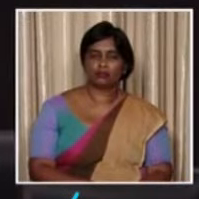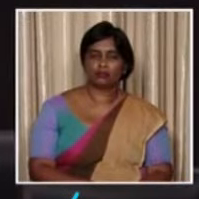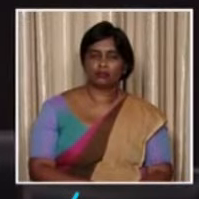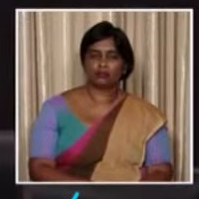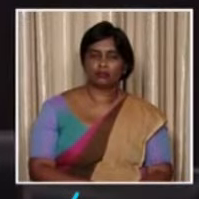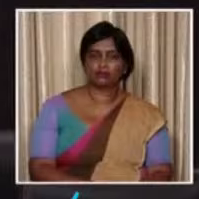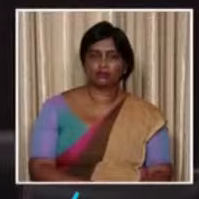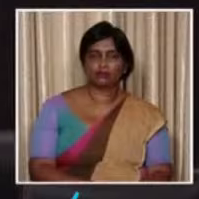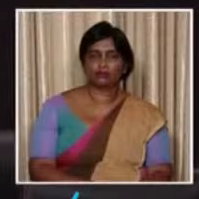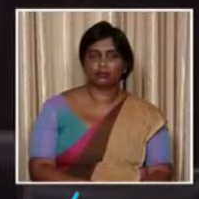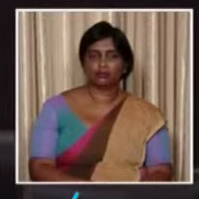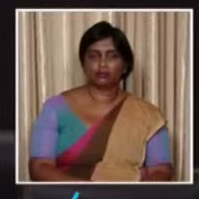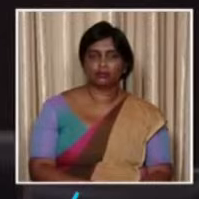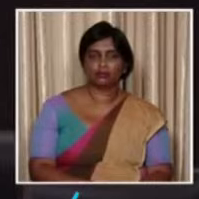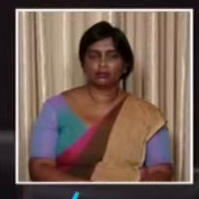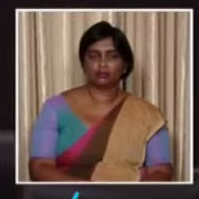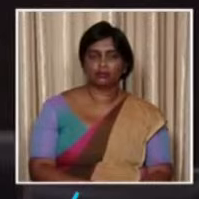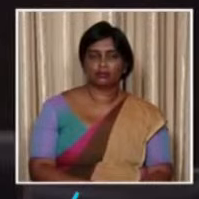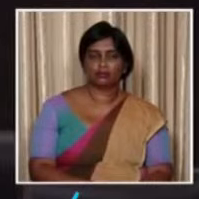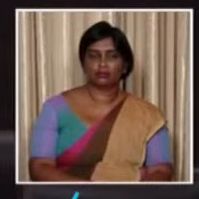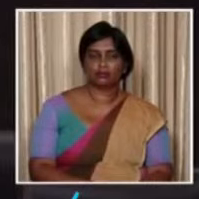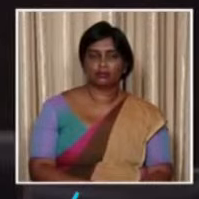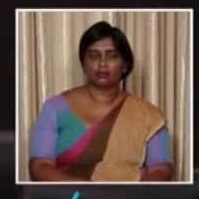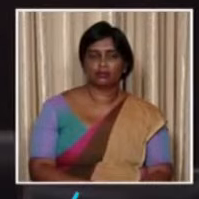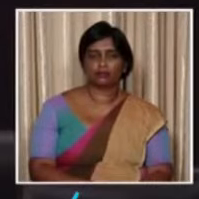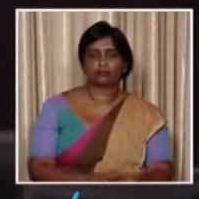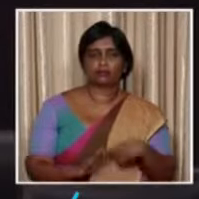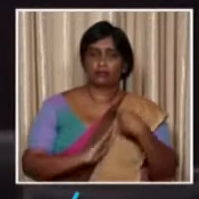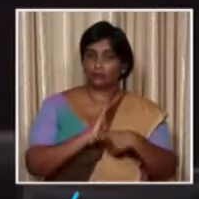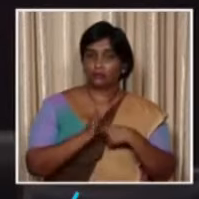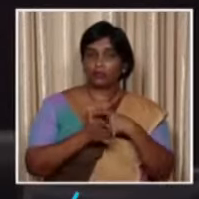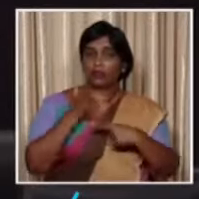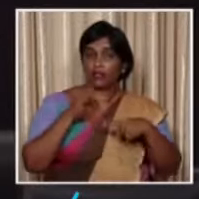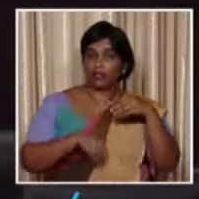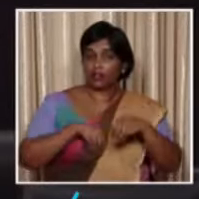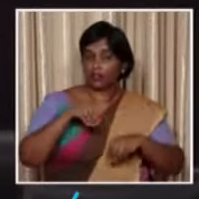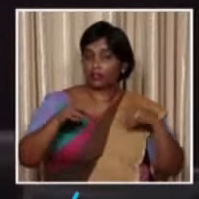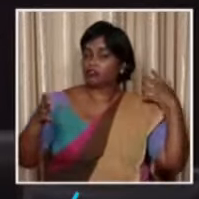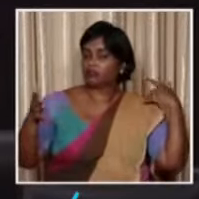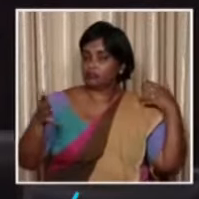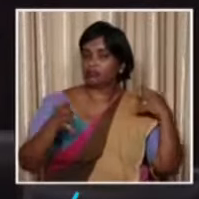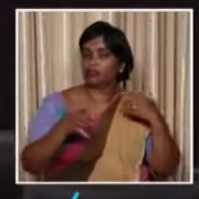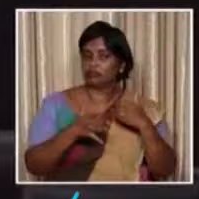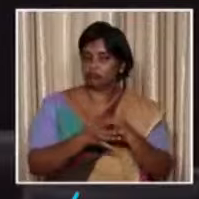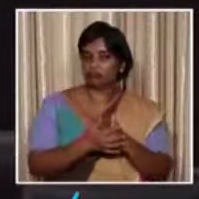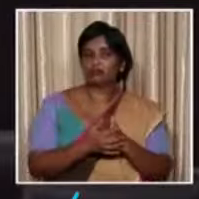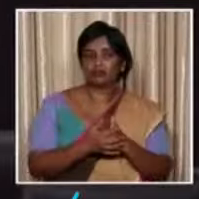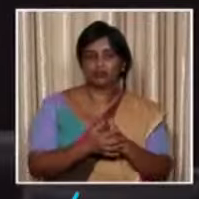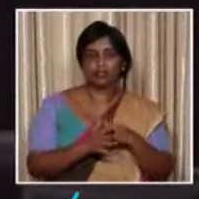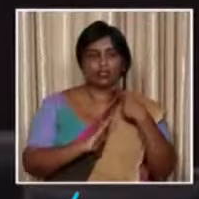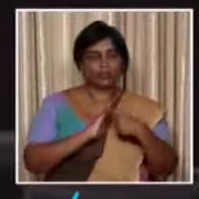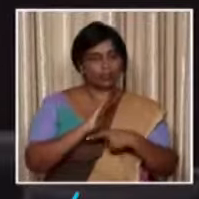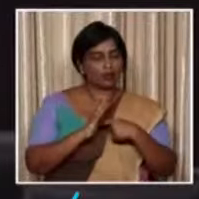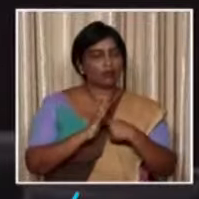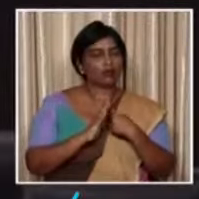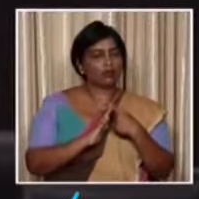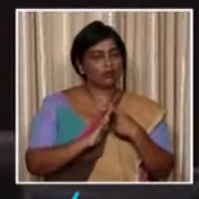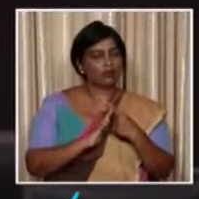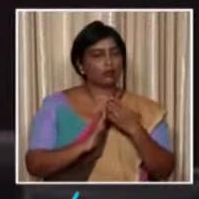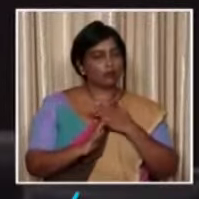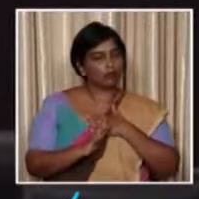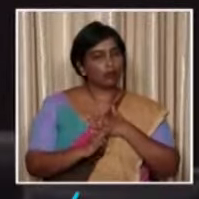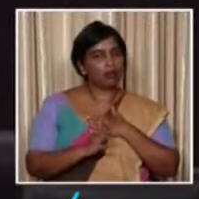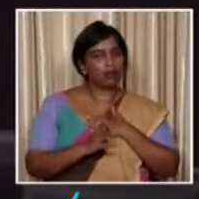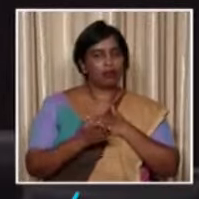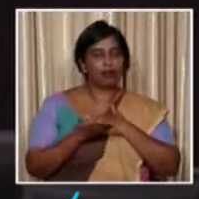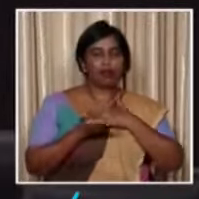හරි ඉතින් මම මේ රටේ දේශපාලන ඉතිහාසය මේ රටේ මම ගන්න ඕන